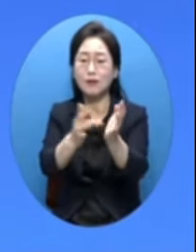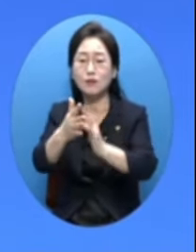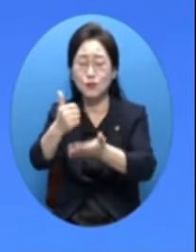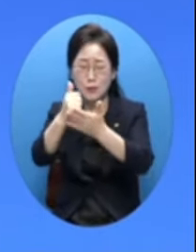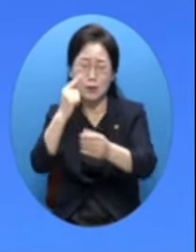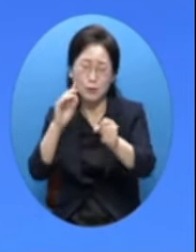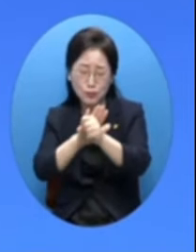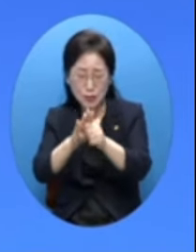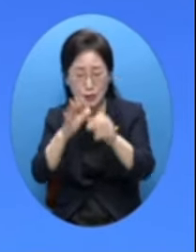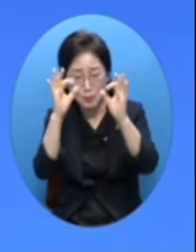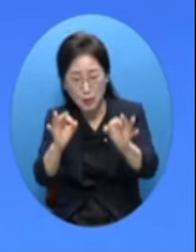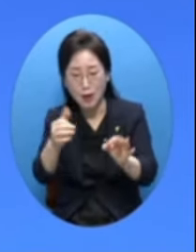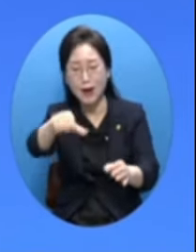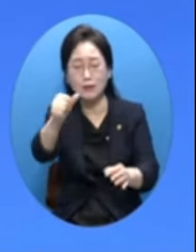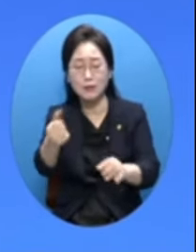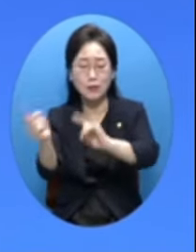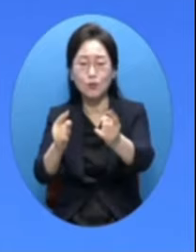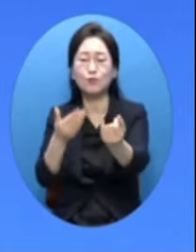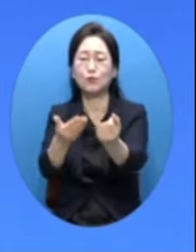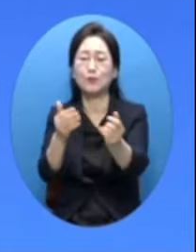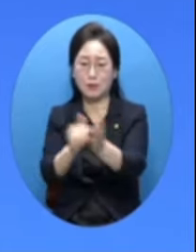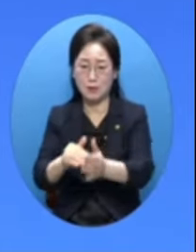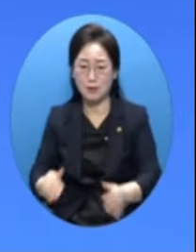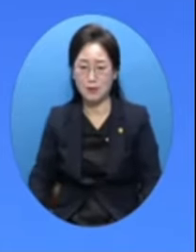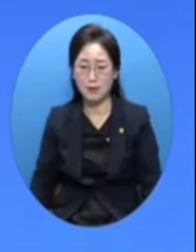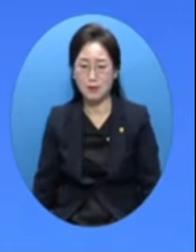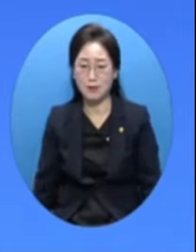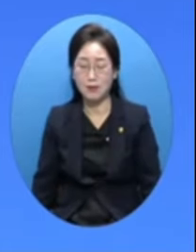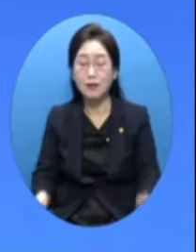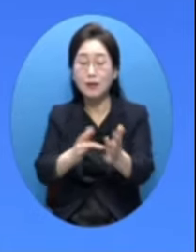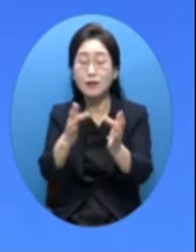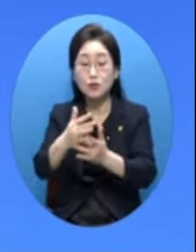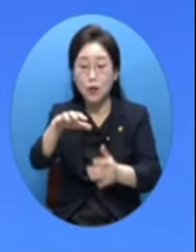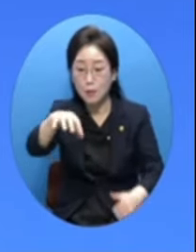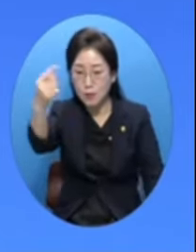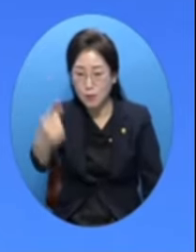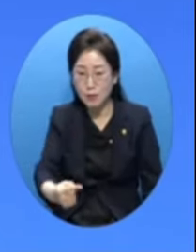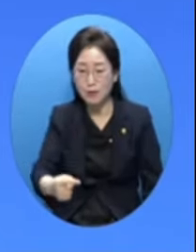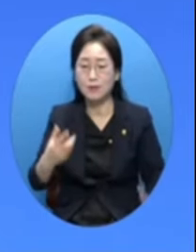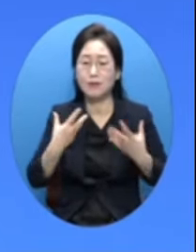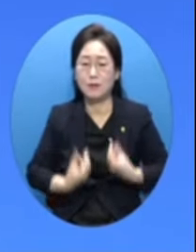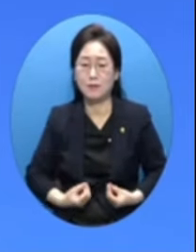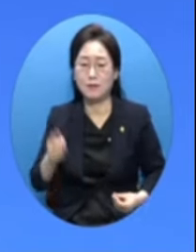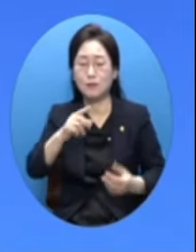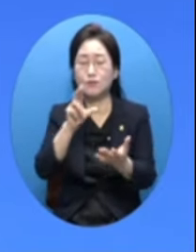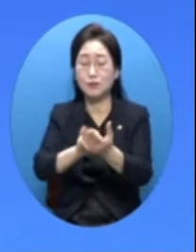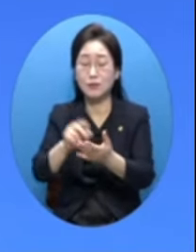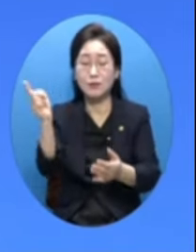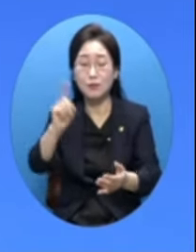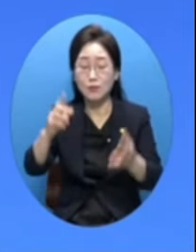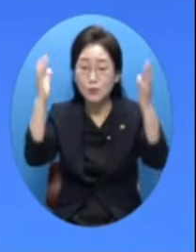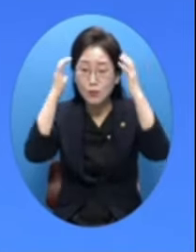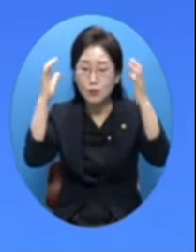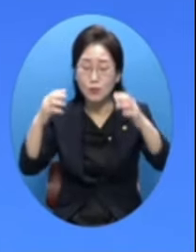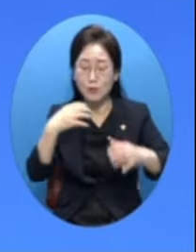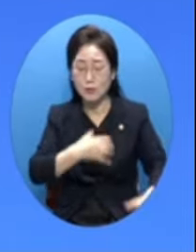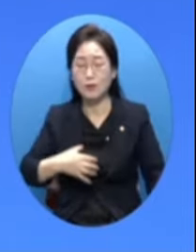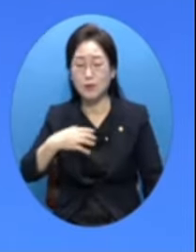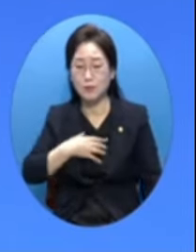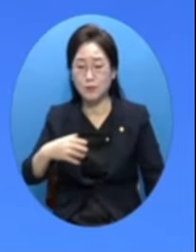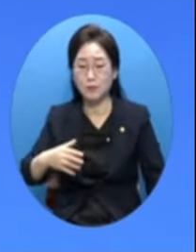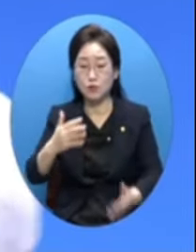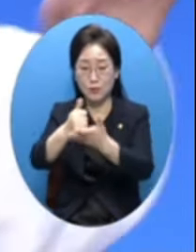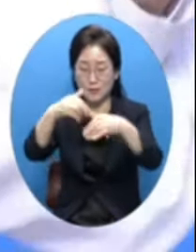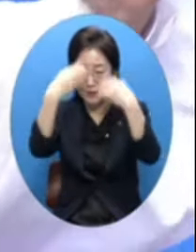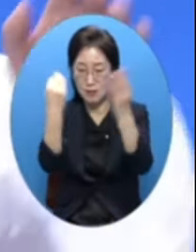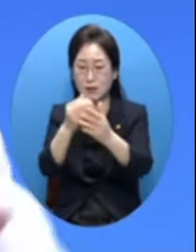불쌍히 보시고 그 아들을 살려주신 것입니다. 예수님께 나오면 어떤 절망도 어떤 문제도 어떤 고통도 괴로움도 주님이